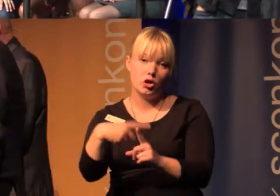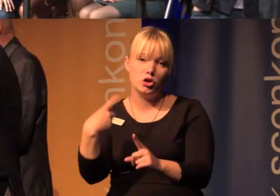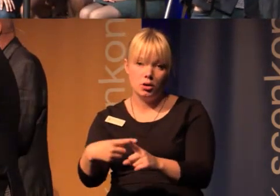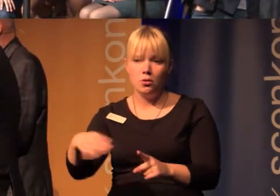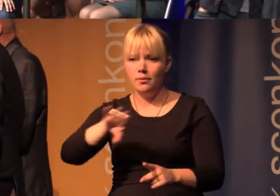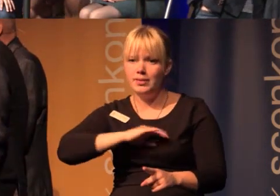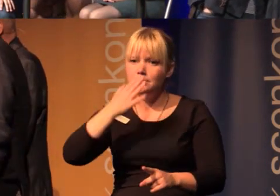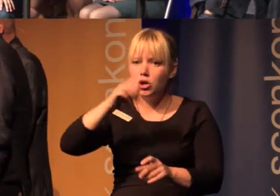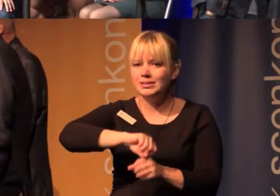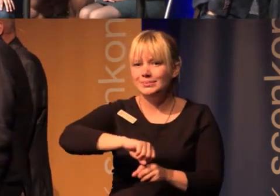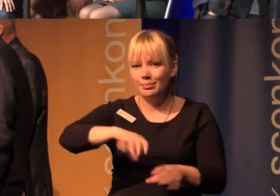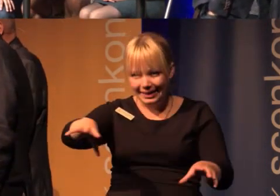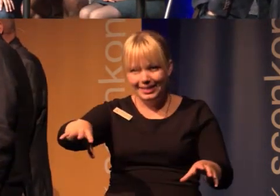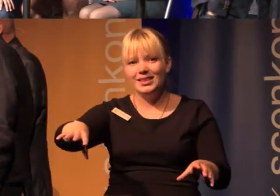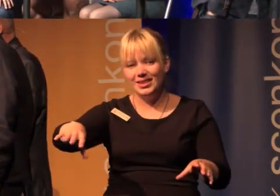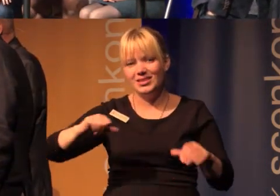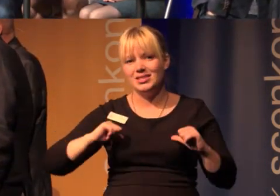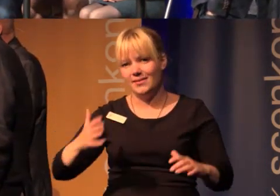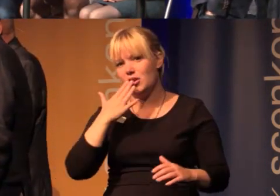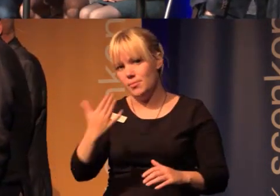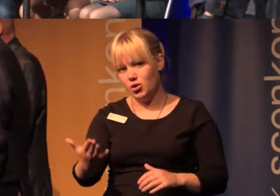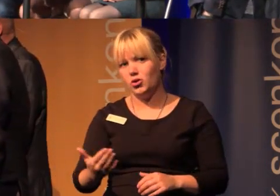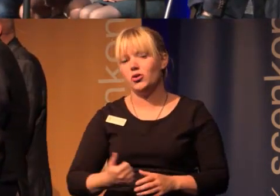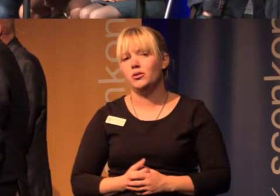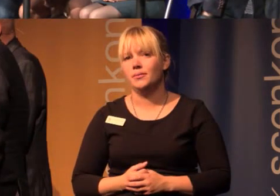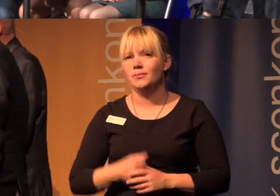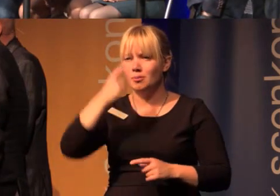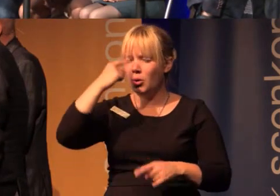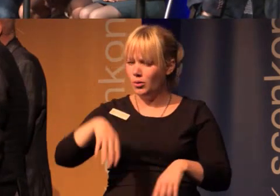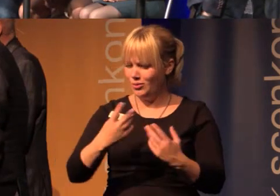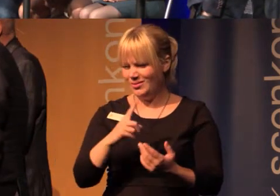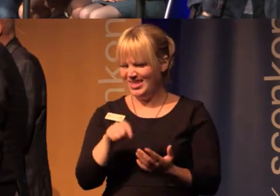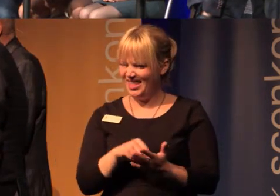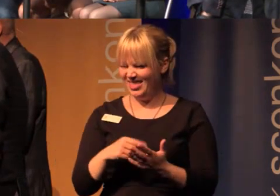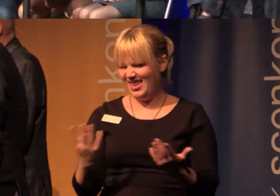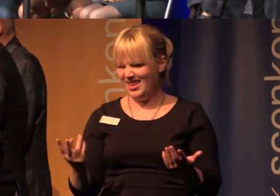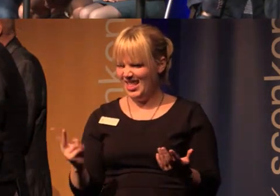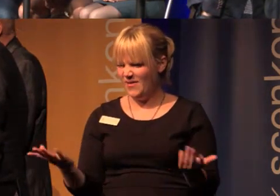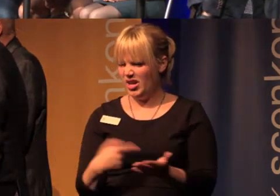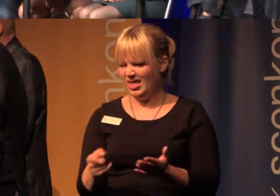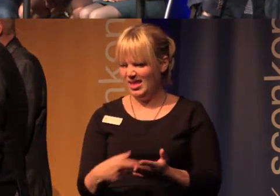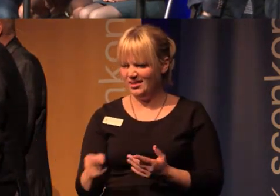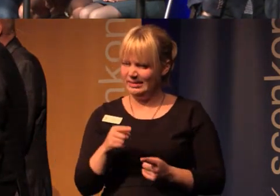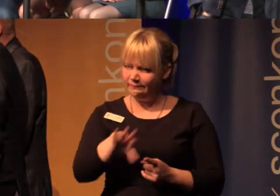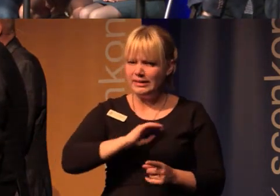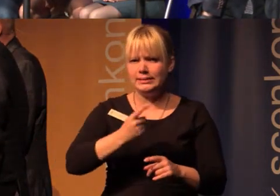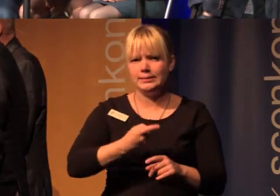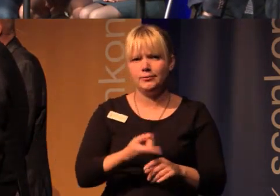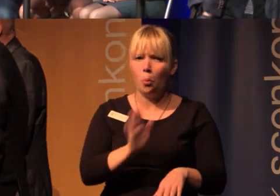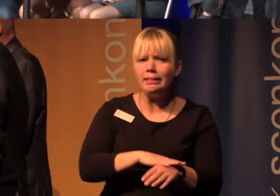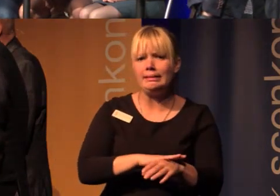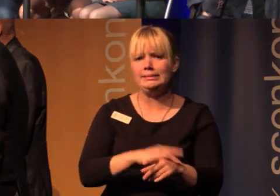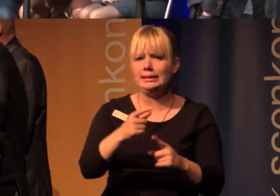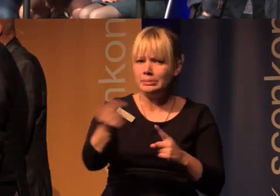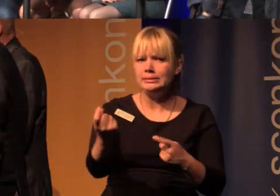det finns en god spridning också på de här kulturella centrarna, eller vad man ska säga, där just den här kulturella spetsen finns, och att det finns över